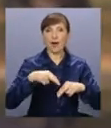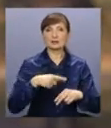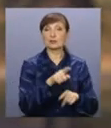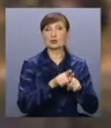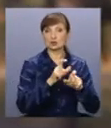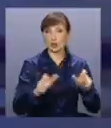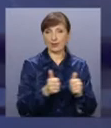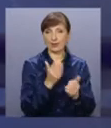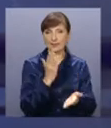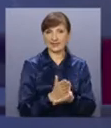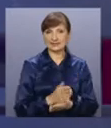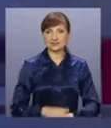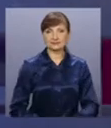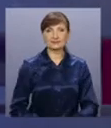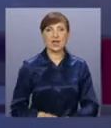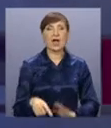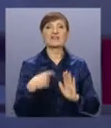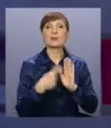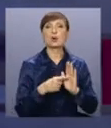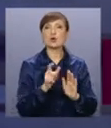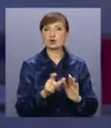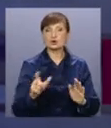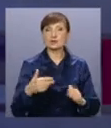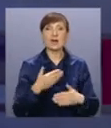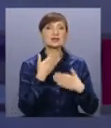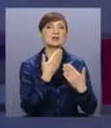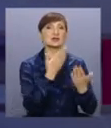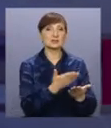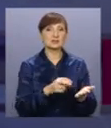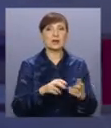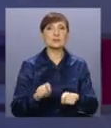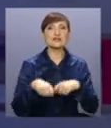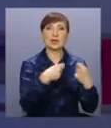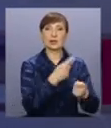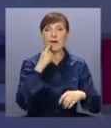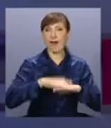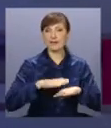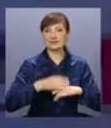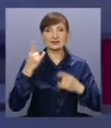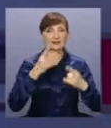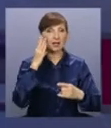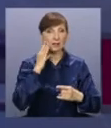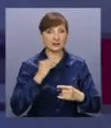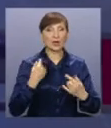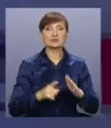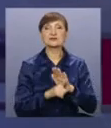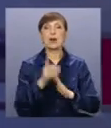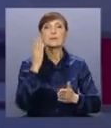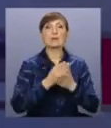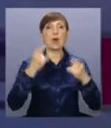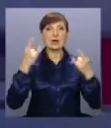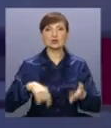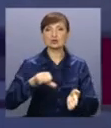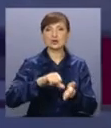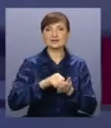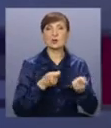школа. Вопросы от жителей мы адресуем непосредственно акиму. Телеканал «Алматы» запускает прямую линию с участием